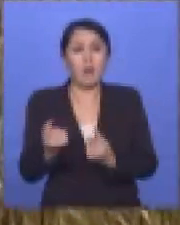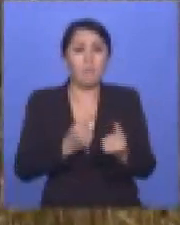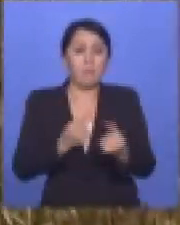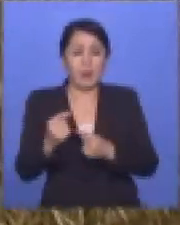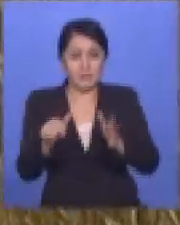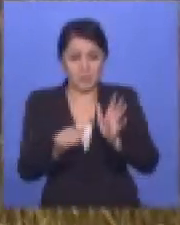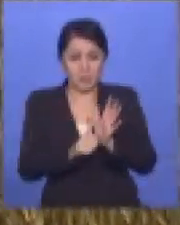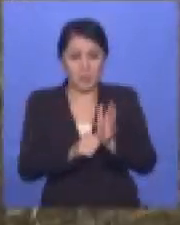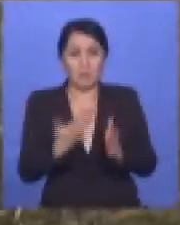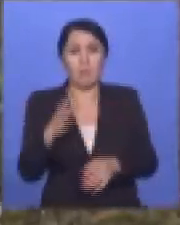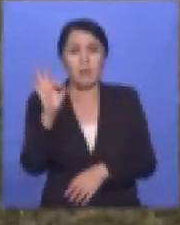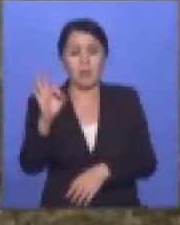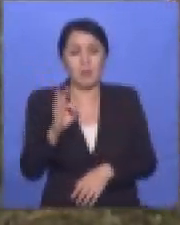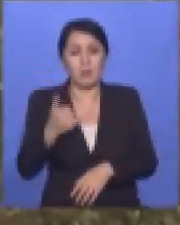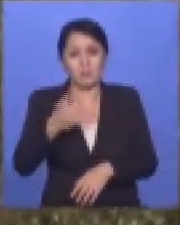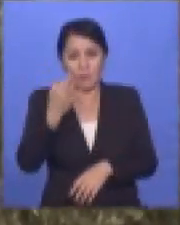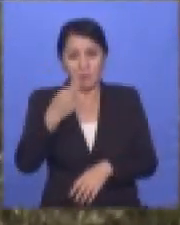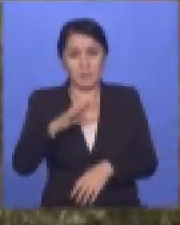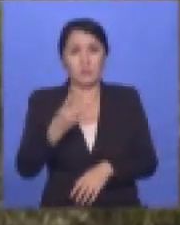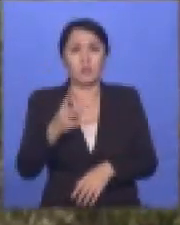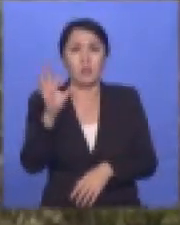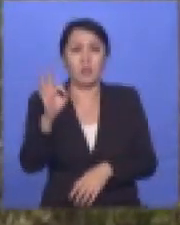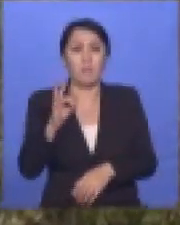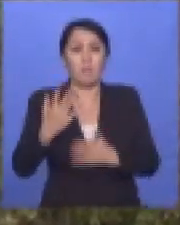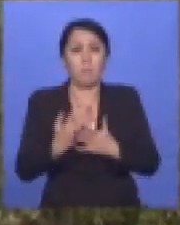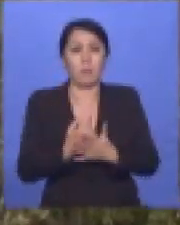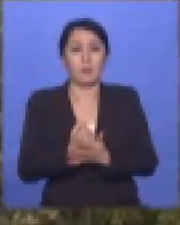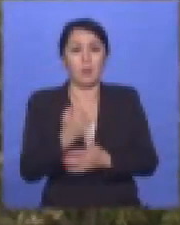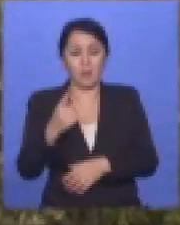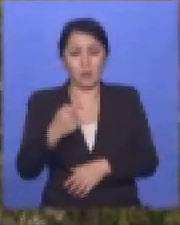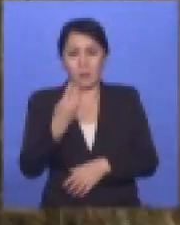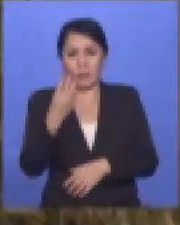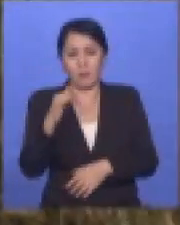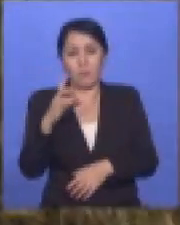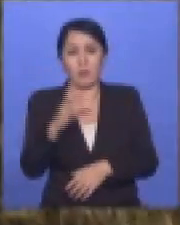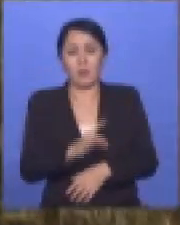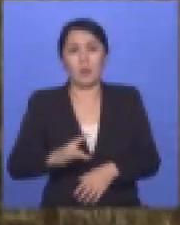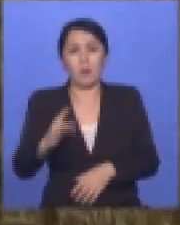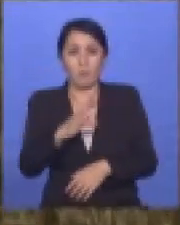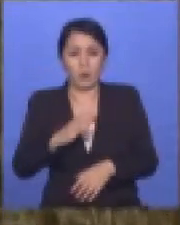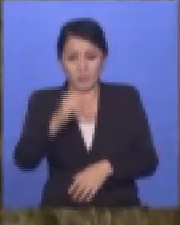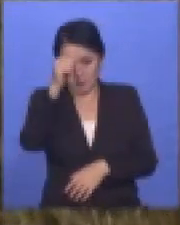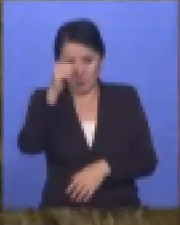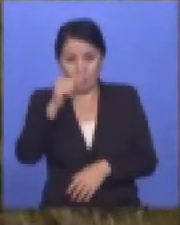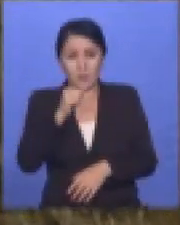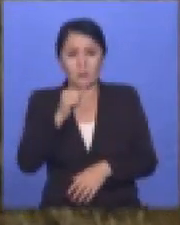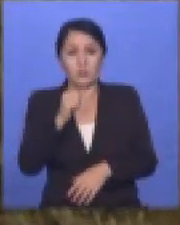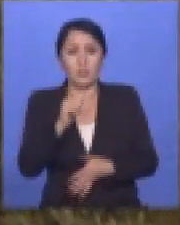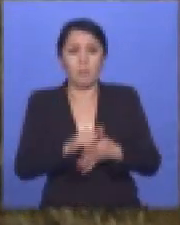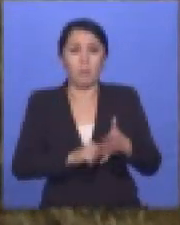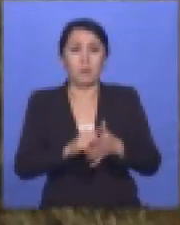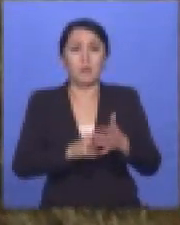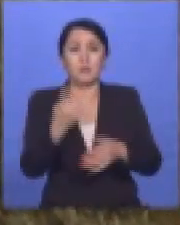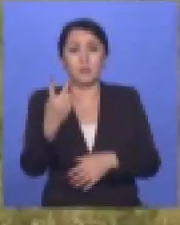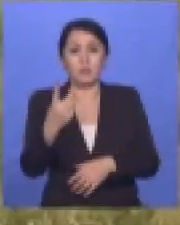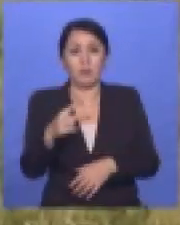дақылдардың 65% және майлы дақылдардың 20% жиналған. Айта кетейік, Шалақын ауданында қыркүйек айында жауын шашынның нормасы